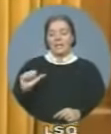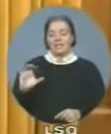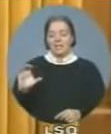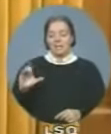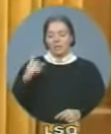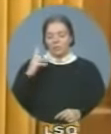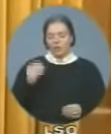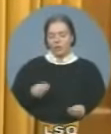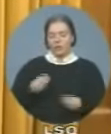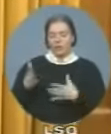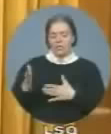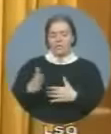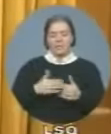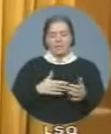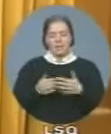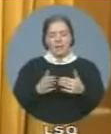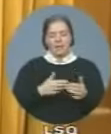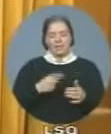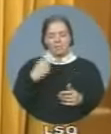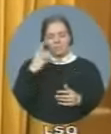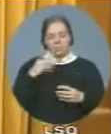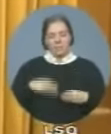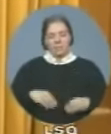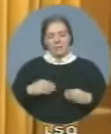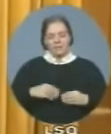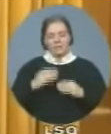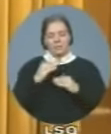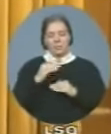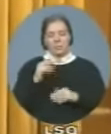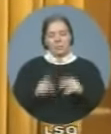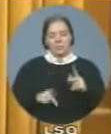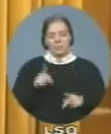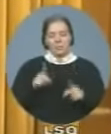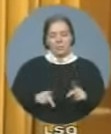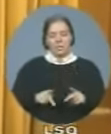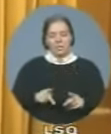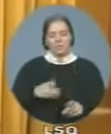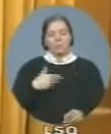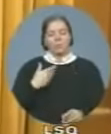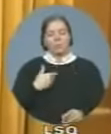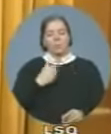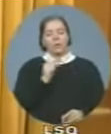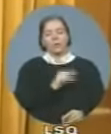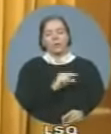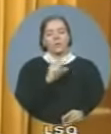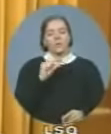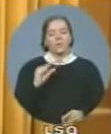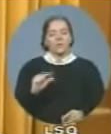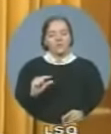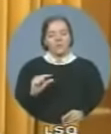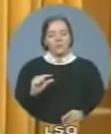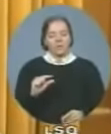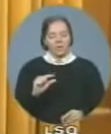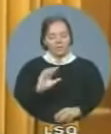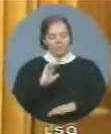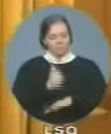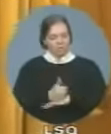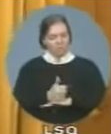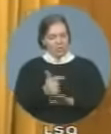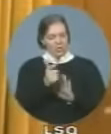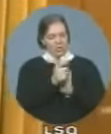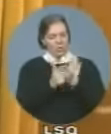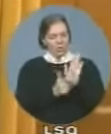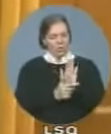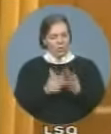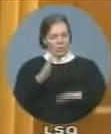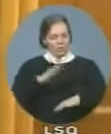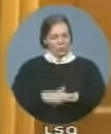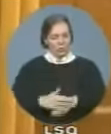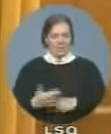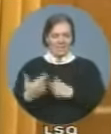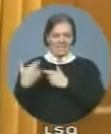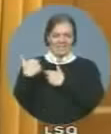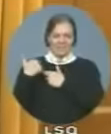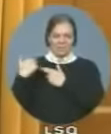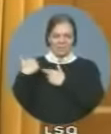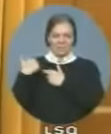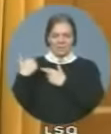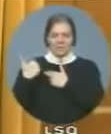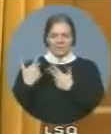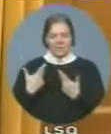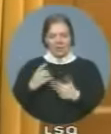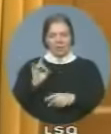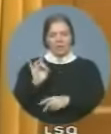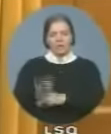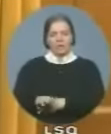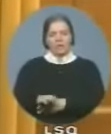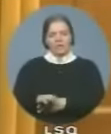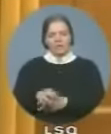place au ministre de la Sécurité publique. Pourquoi le gouvernement, qui a mis de l'avant la loi sur la responsabilité, refuse-t-il de